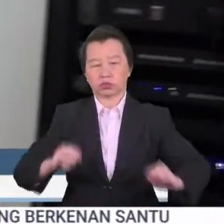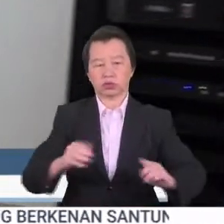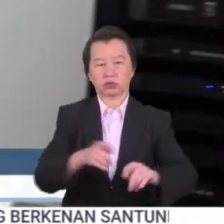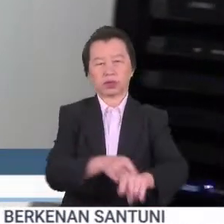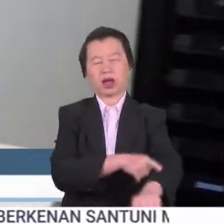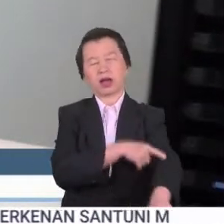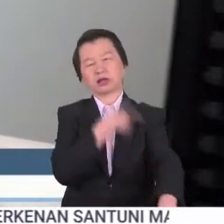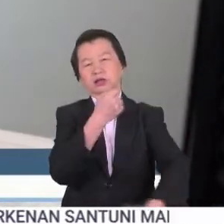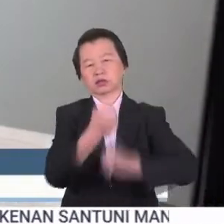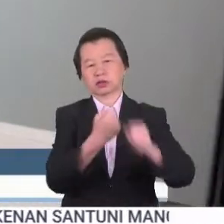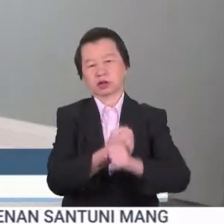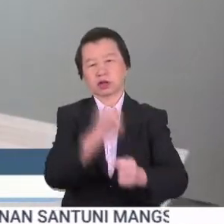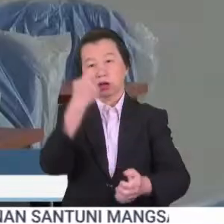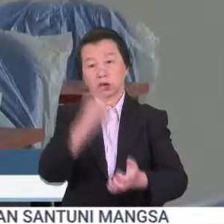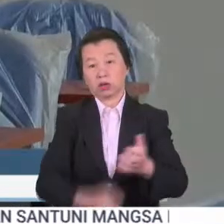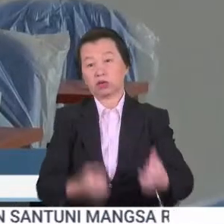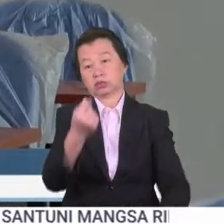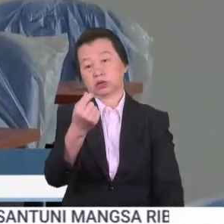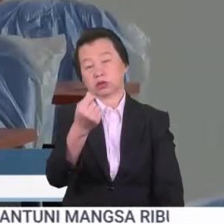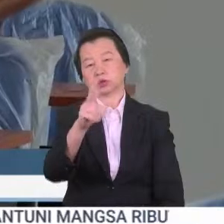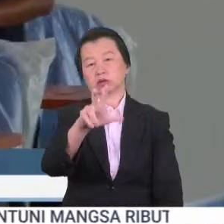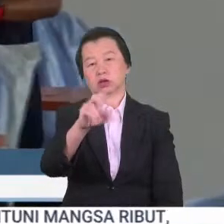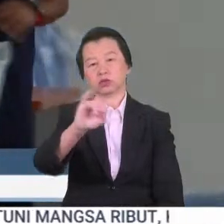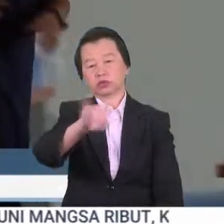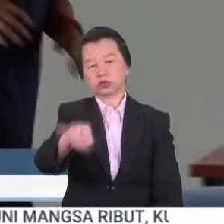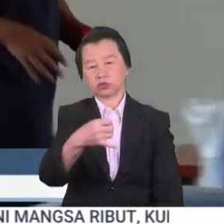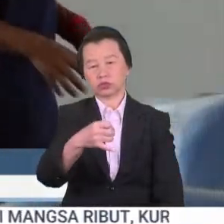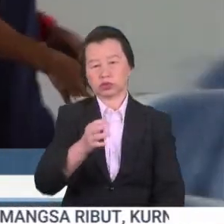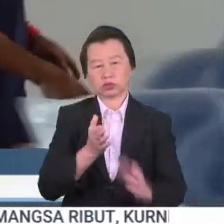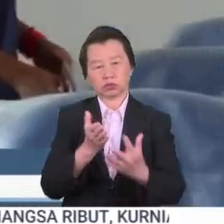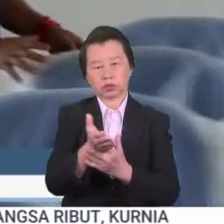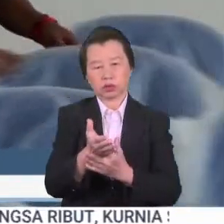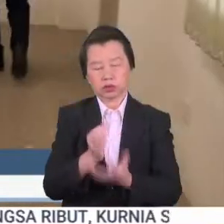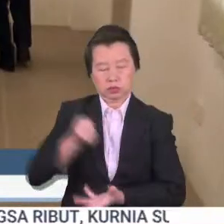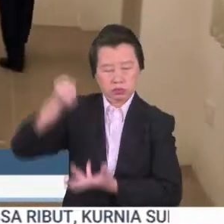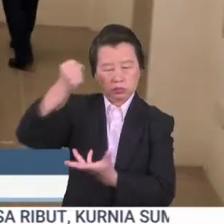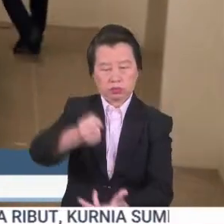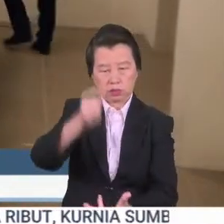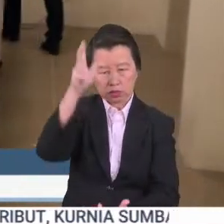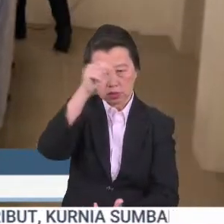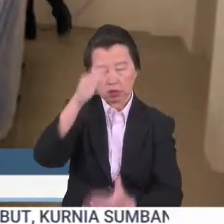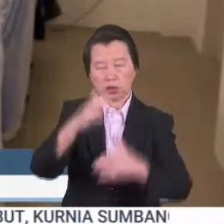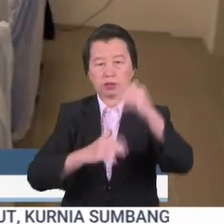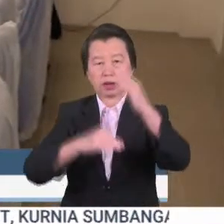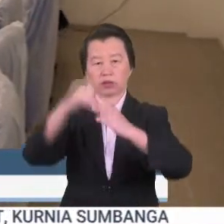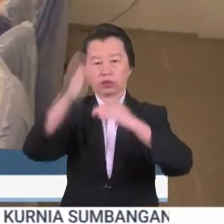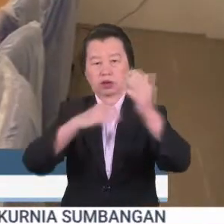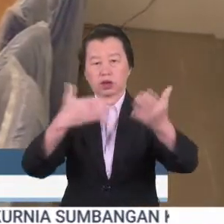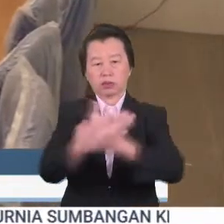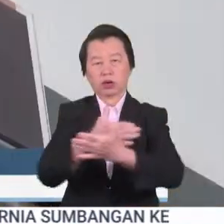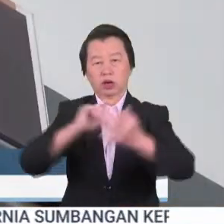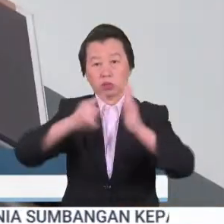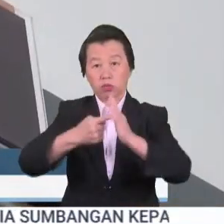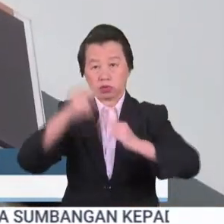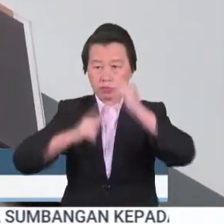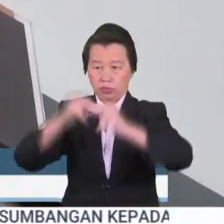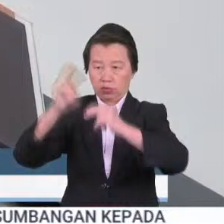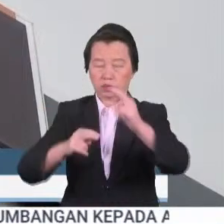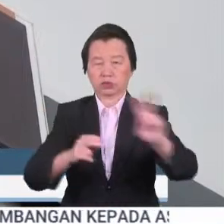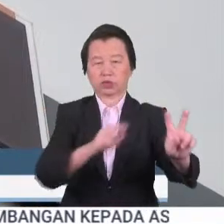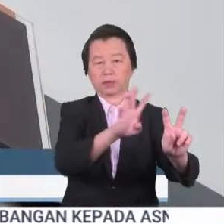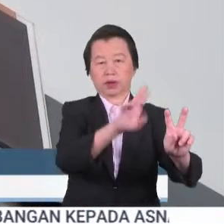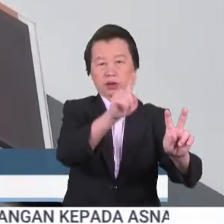sepanjang tahun dengan kos hampir rm30 juta menerusi peruntukan kerajaan Sarawak bangunan baru SK Ulus segan mula dibina 24